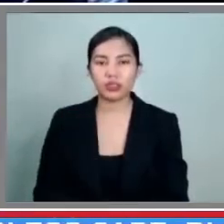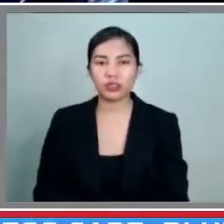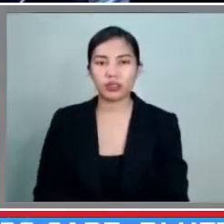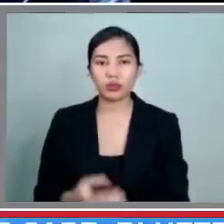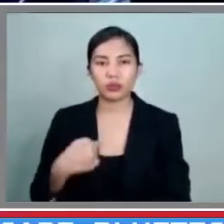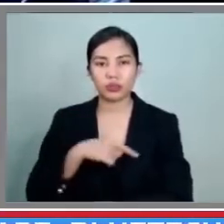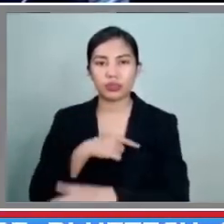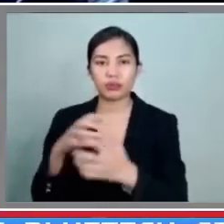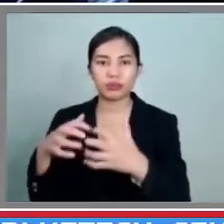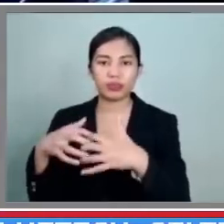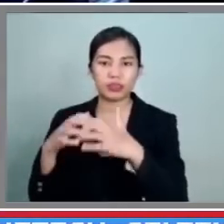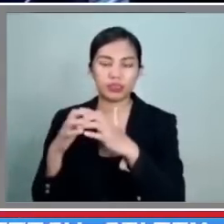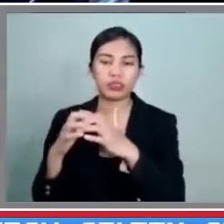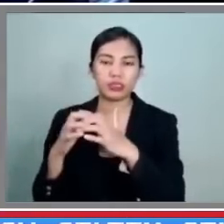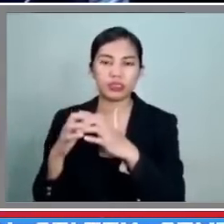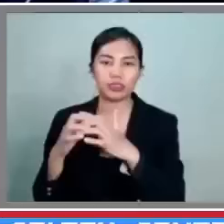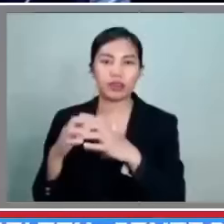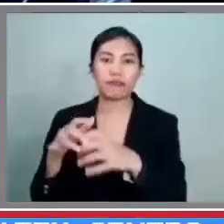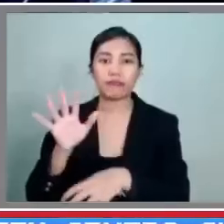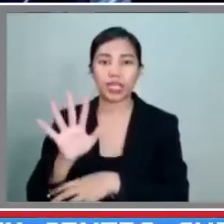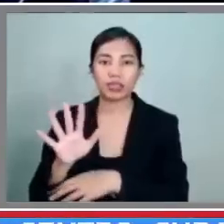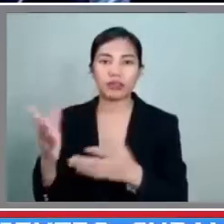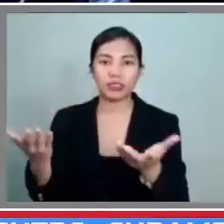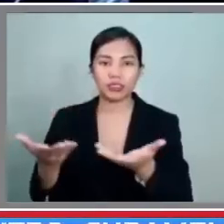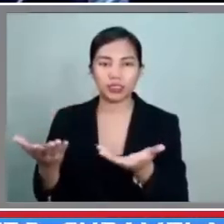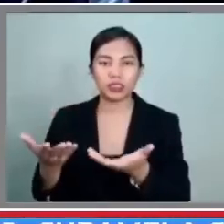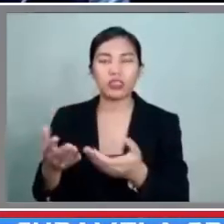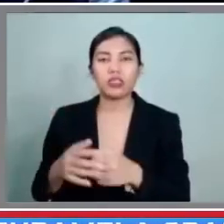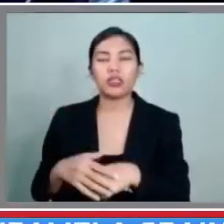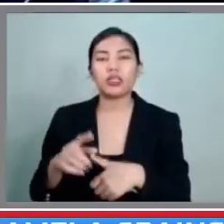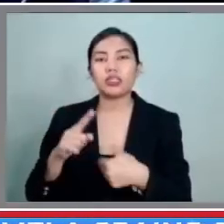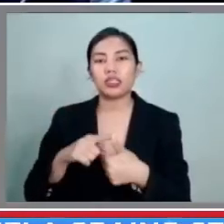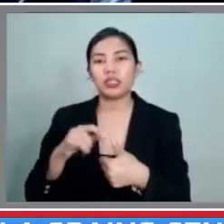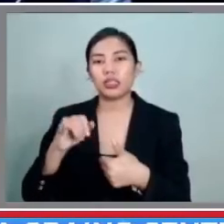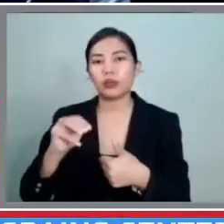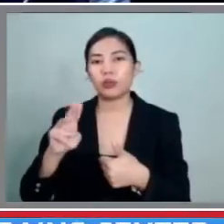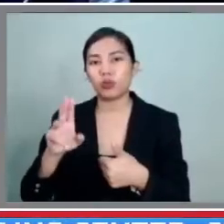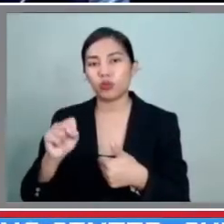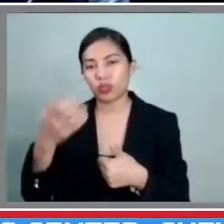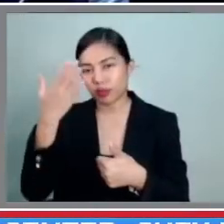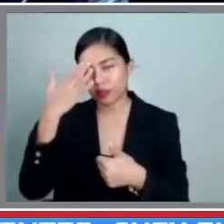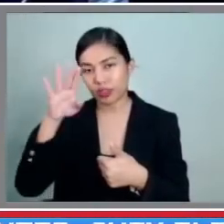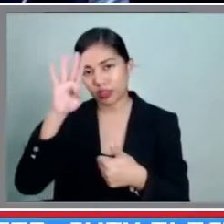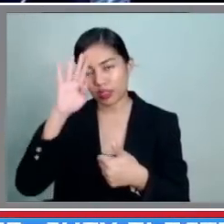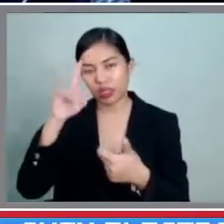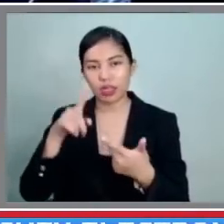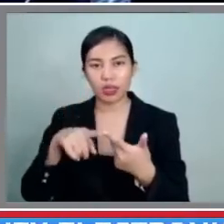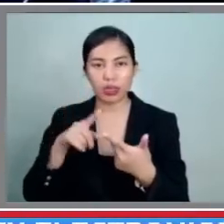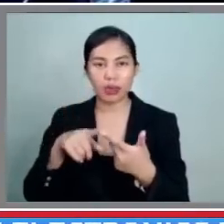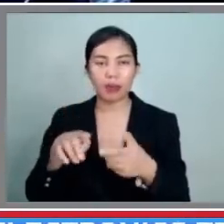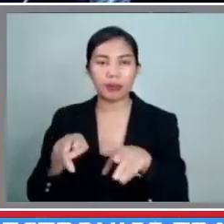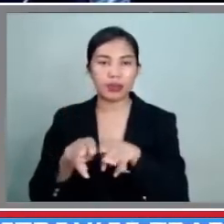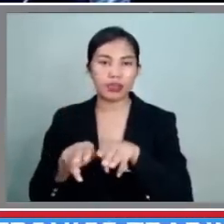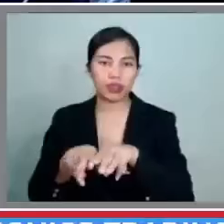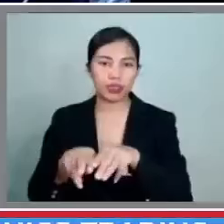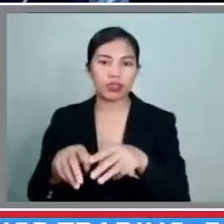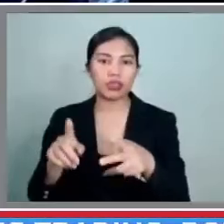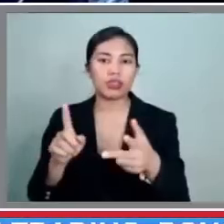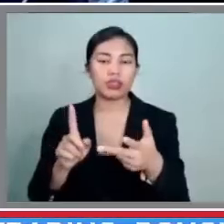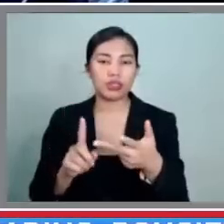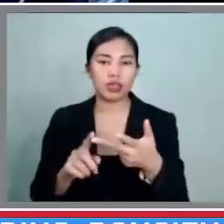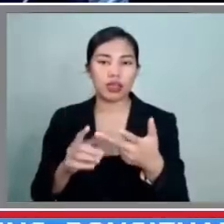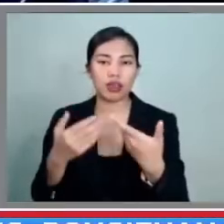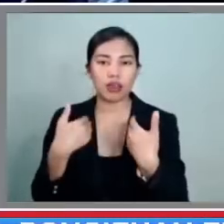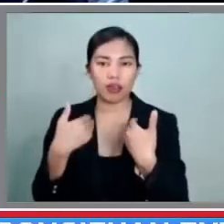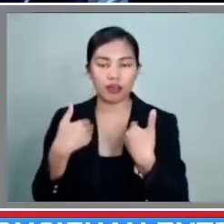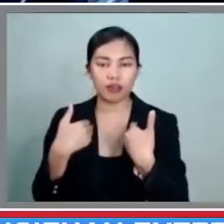lima dito po sa Imus, Cavite, Marikina at meron din po tayong mga tinatawag na mga reuse of